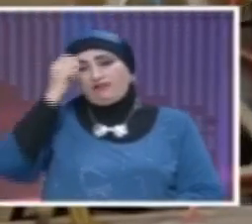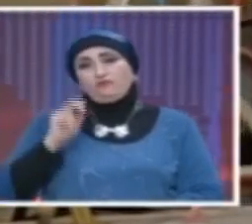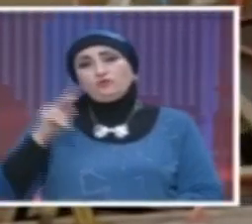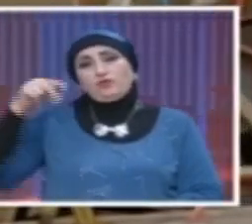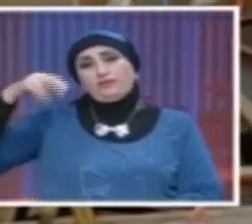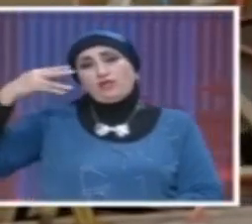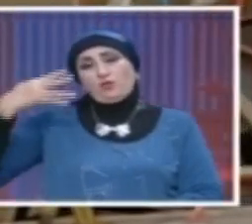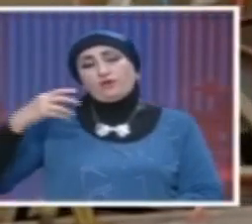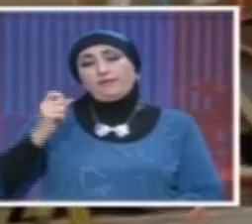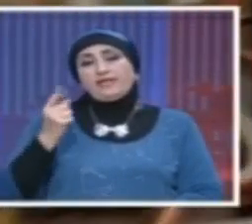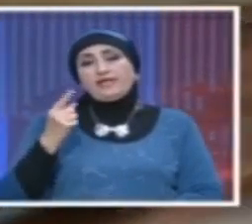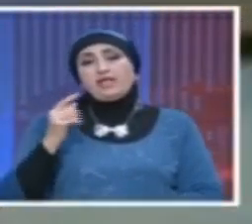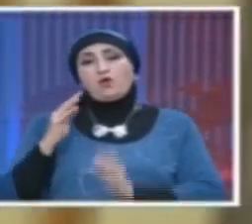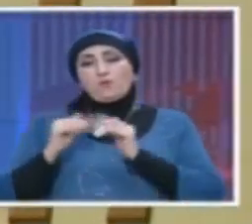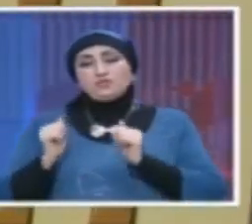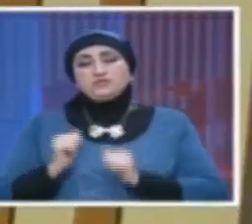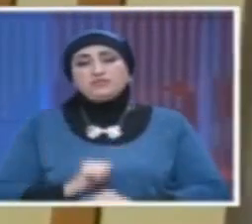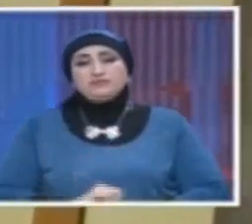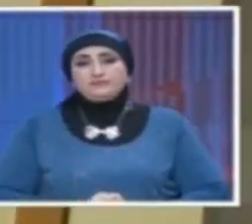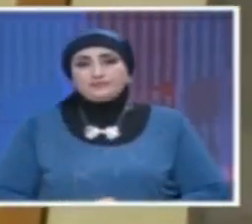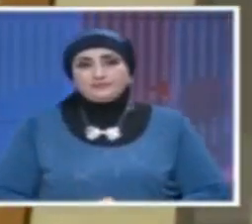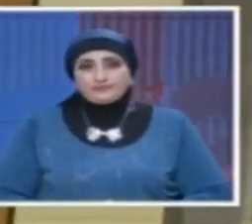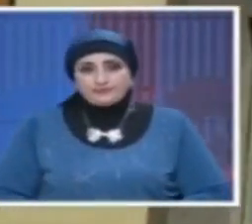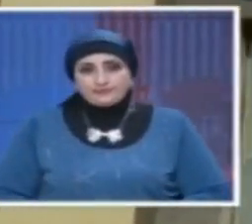55,741,048 جنيه مصرية.